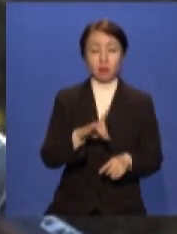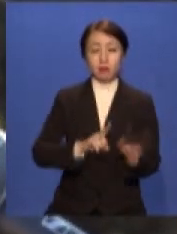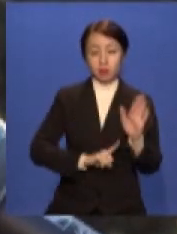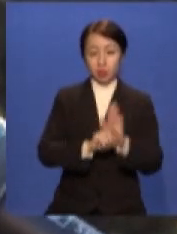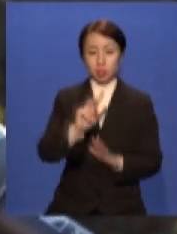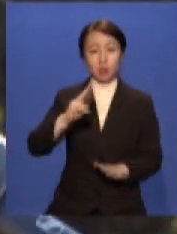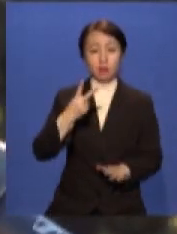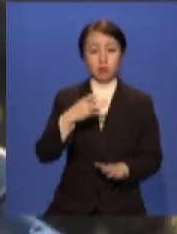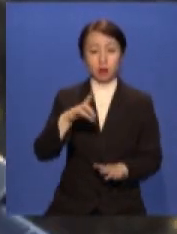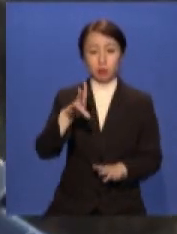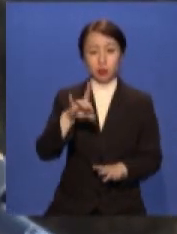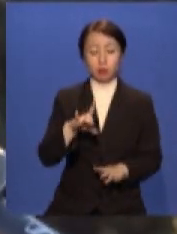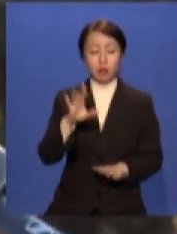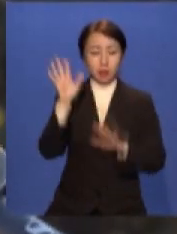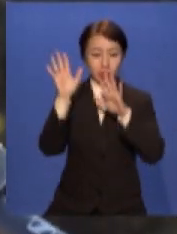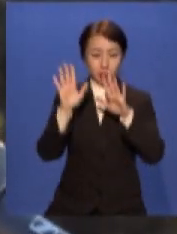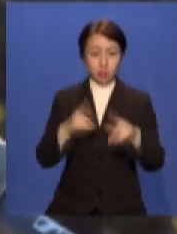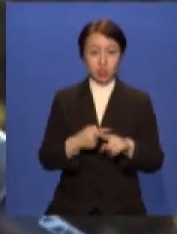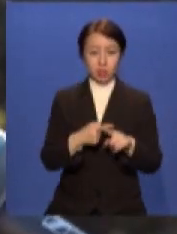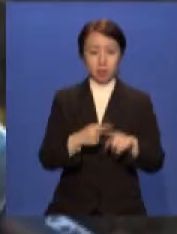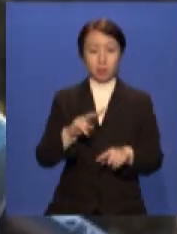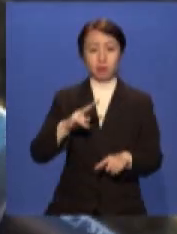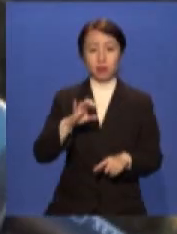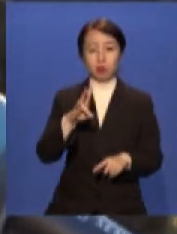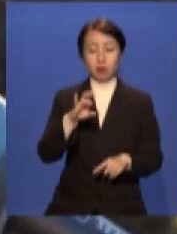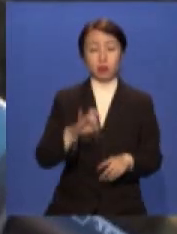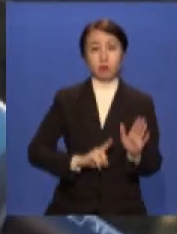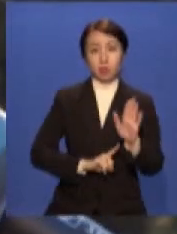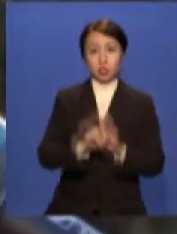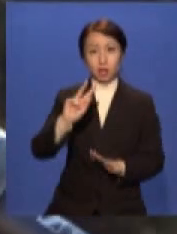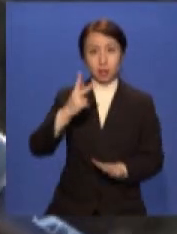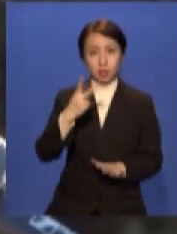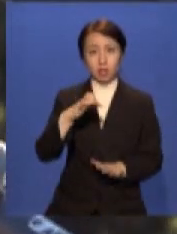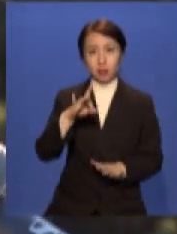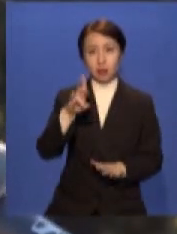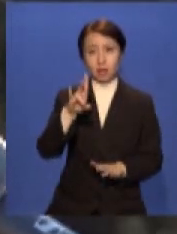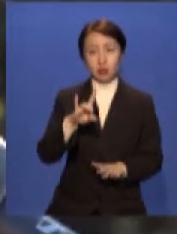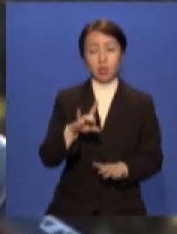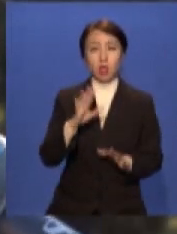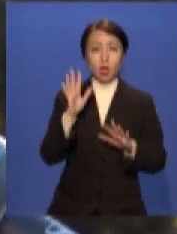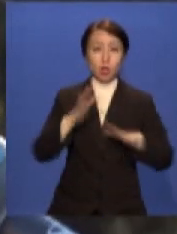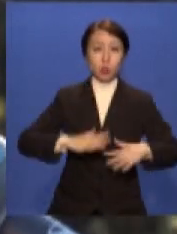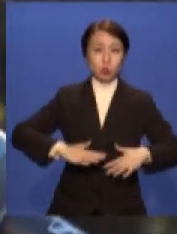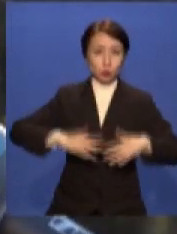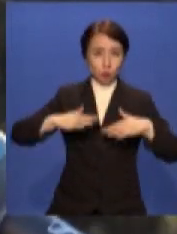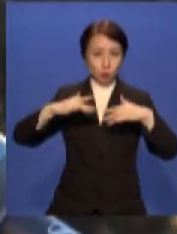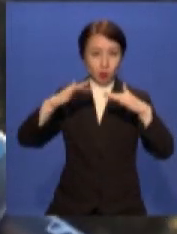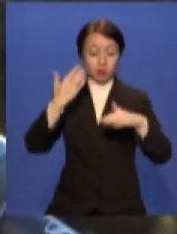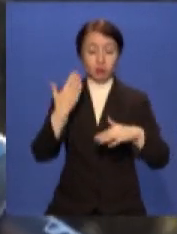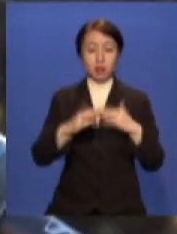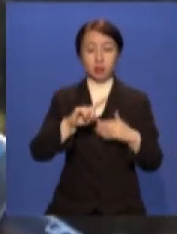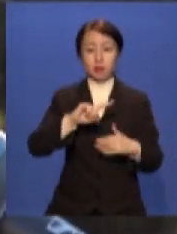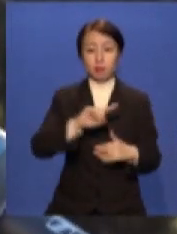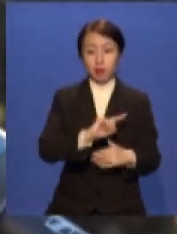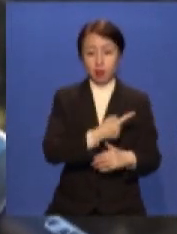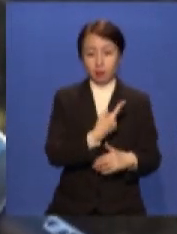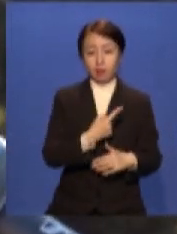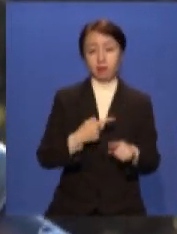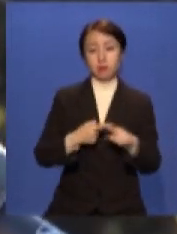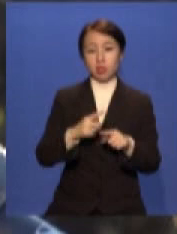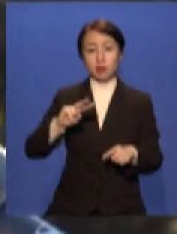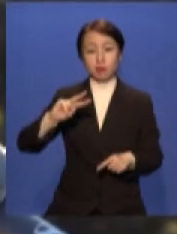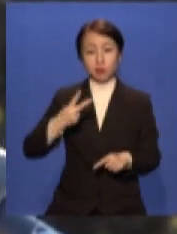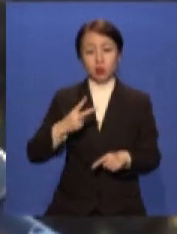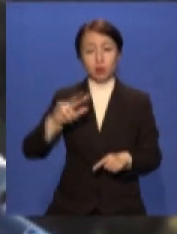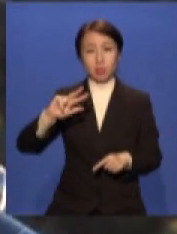начале второй декады, снег в середине второй декады, в начале третьей декады. Туман вероятен в конце первой, в середине